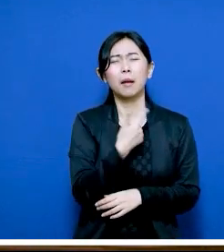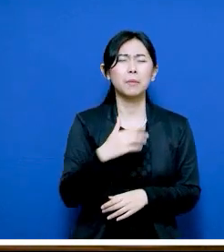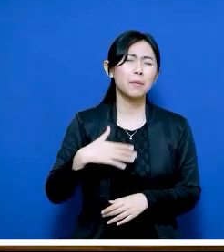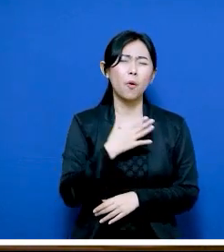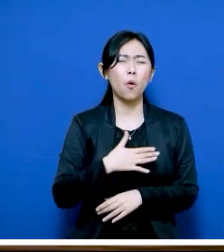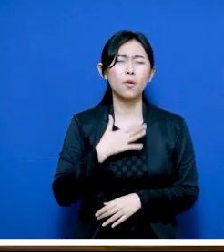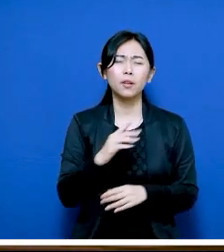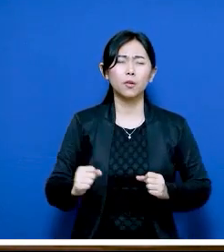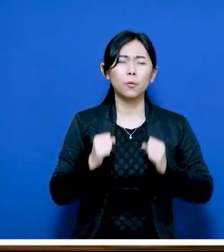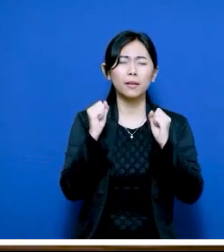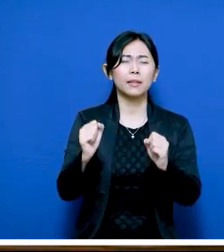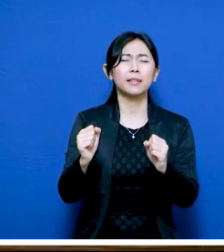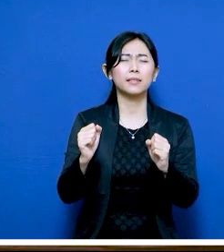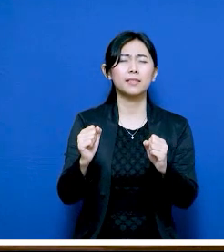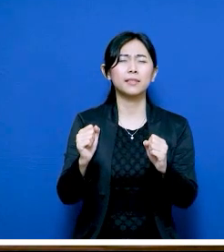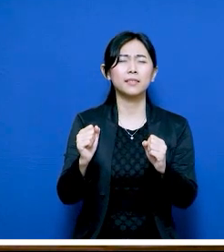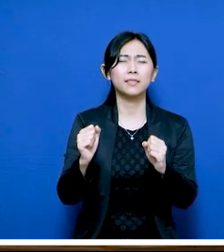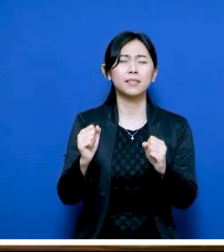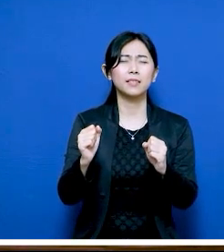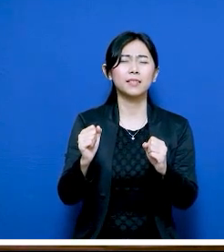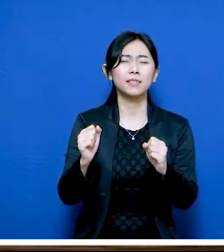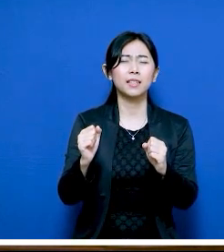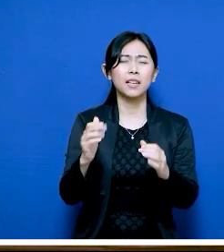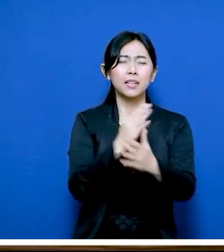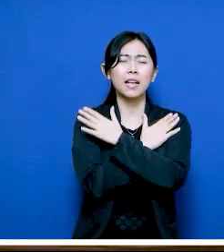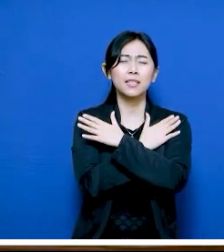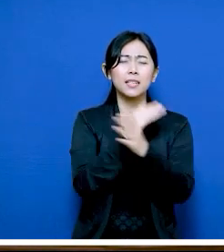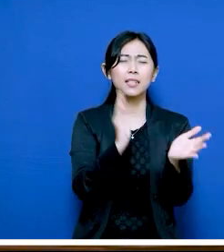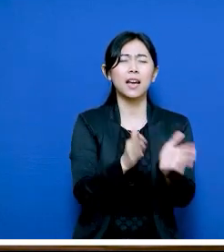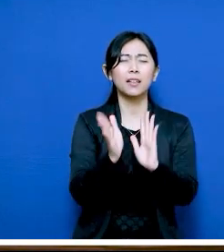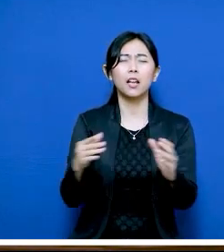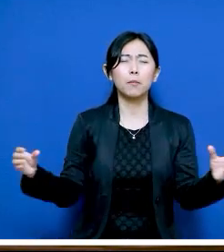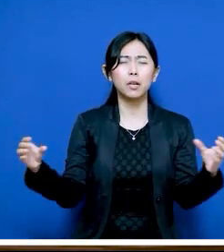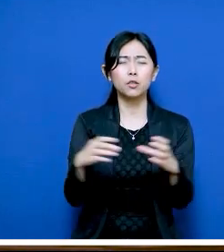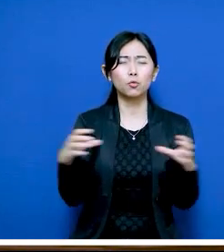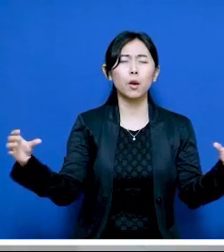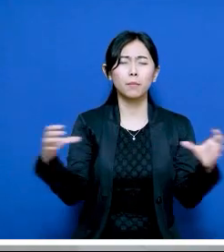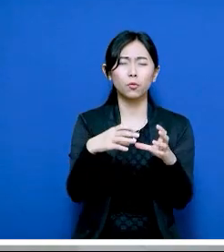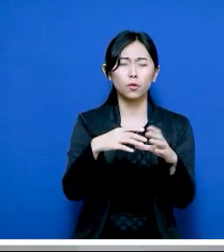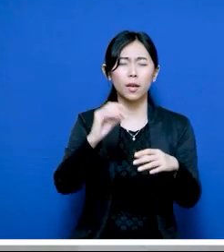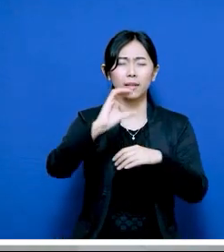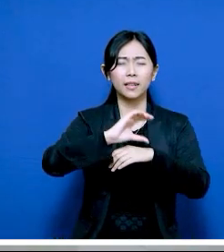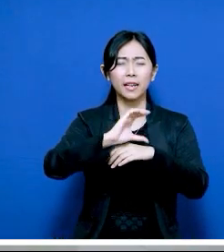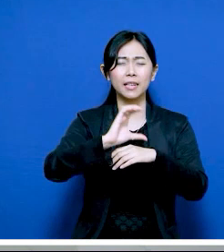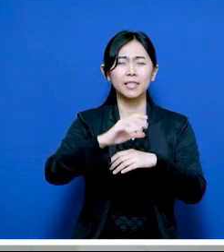mohon, kuatkan tali kasih di antara persekutuan-persekutuan kehidupan